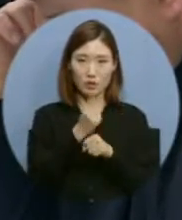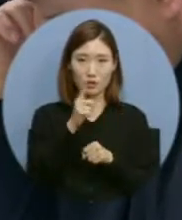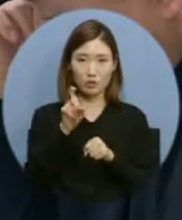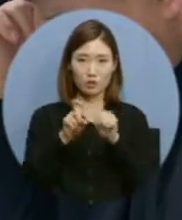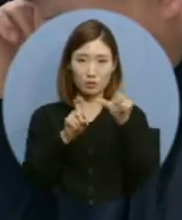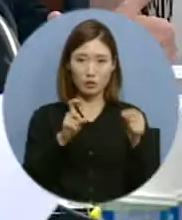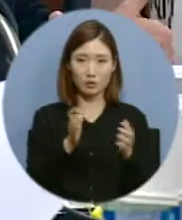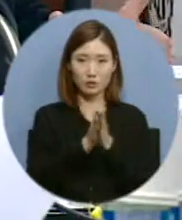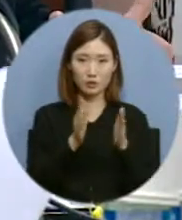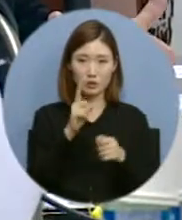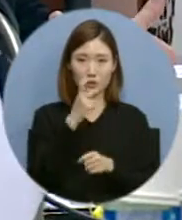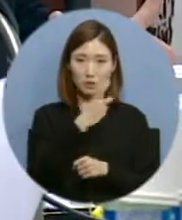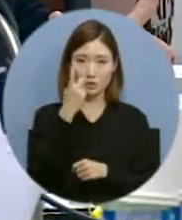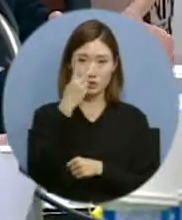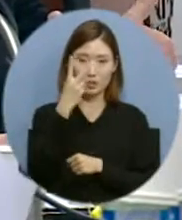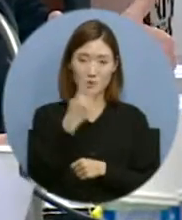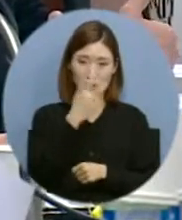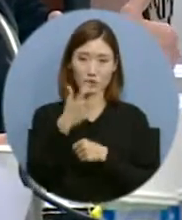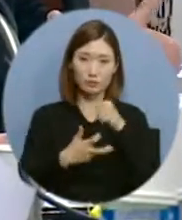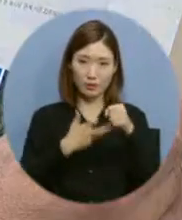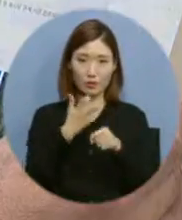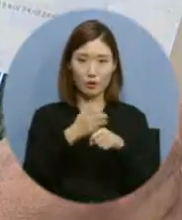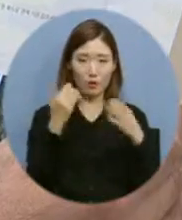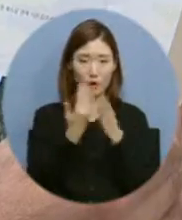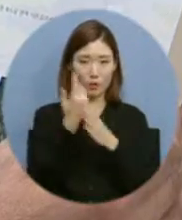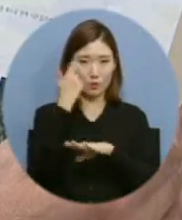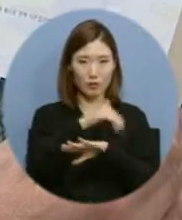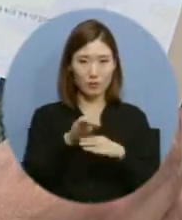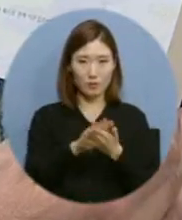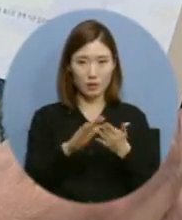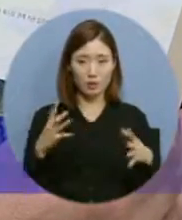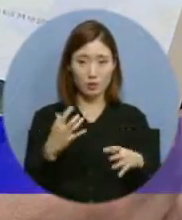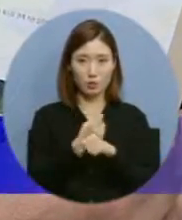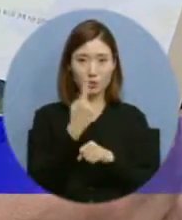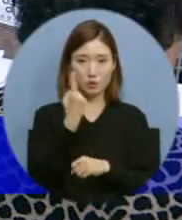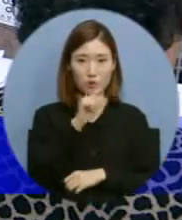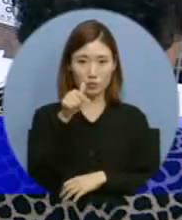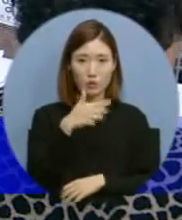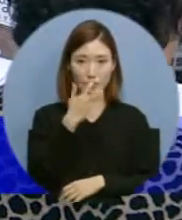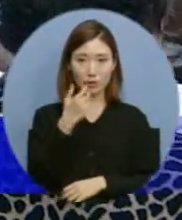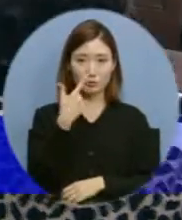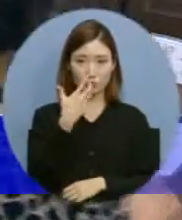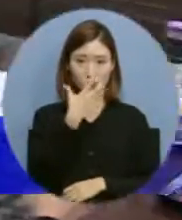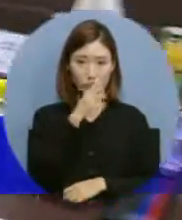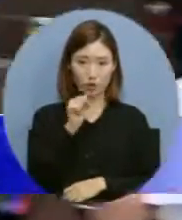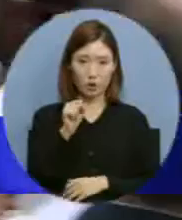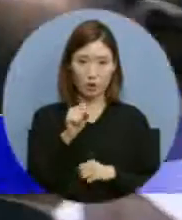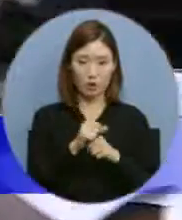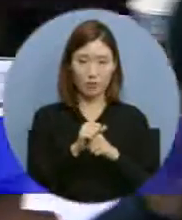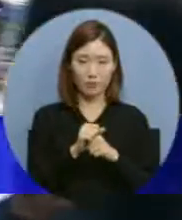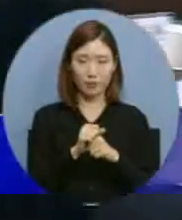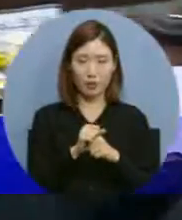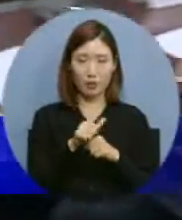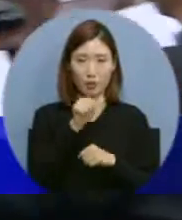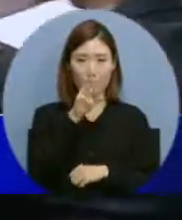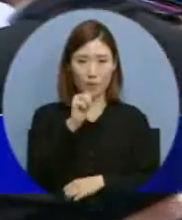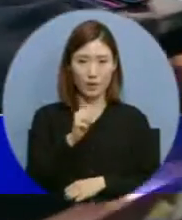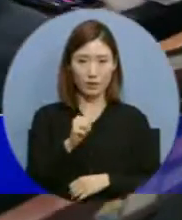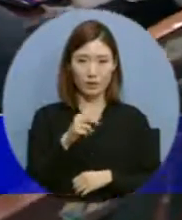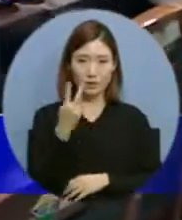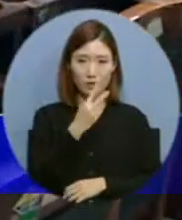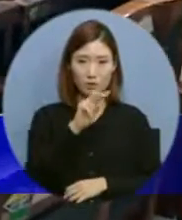시작해 2018년 완공될 예정입니다. 총 사업비 1,686억 원, 연면적 5만 2천